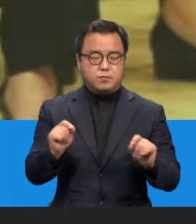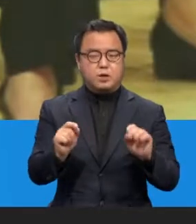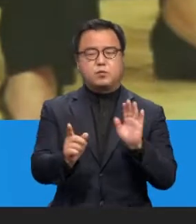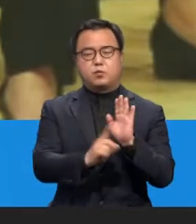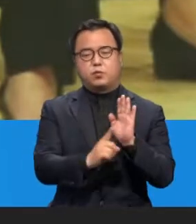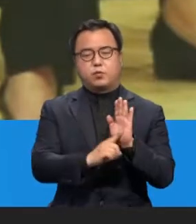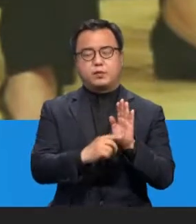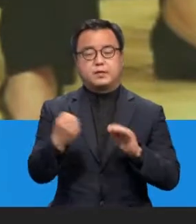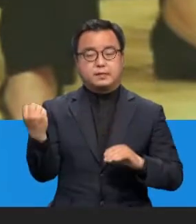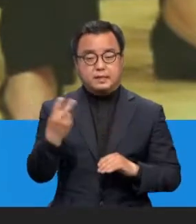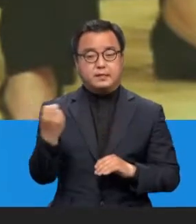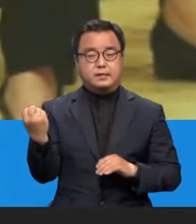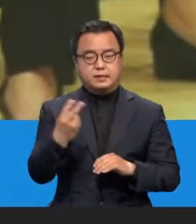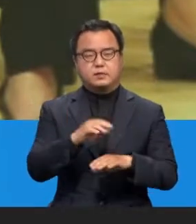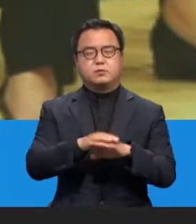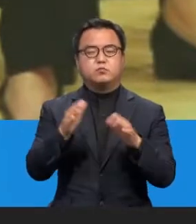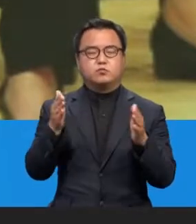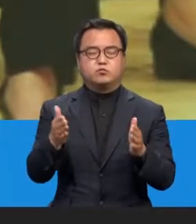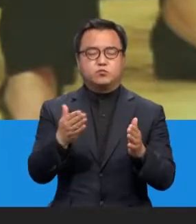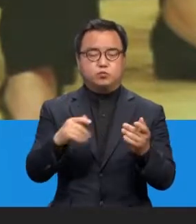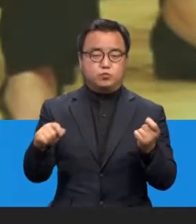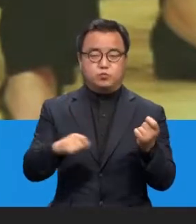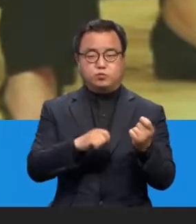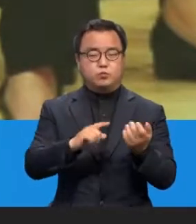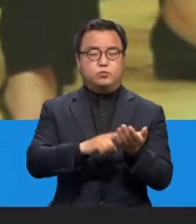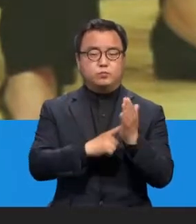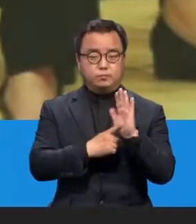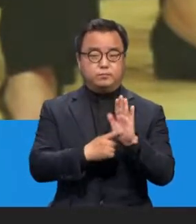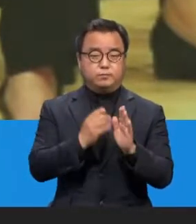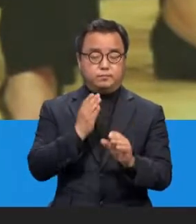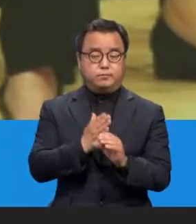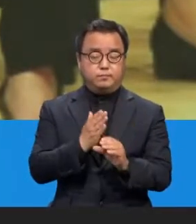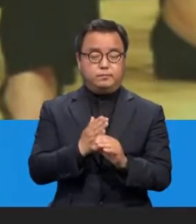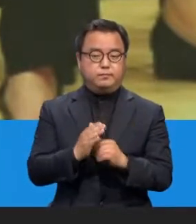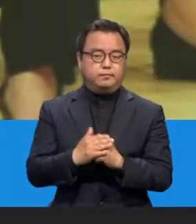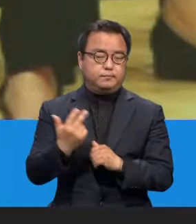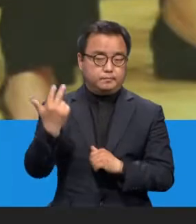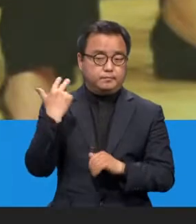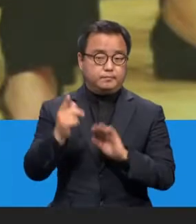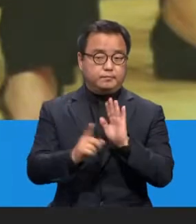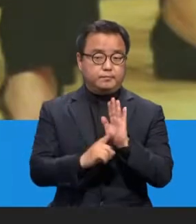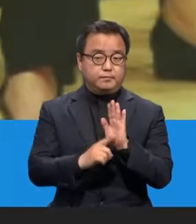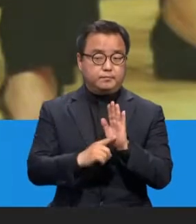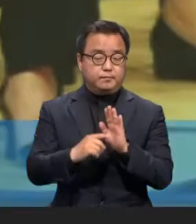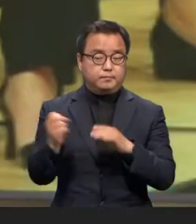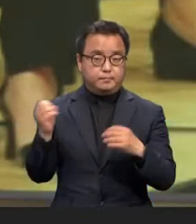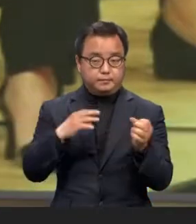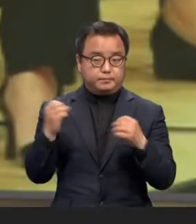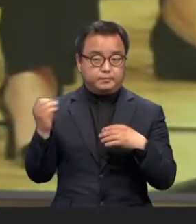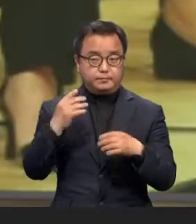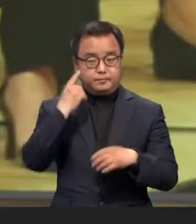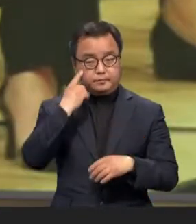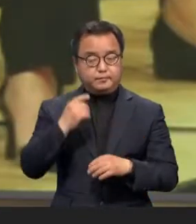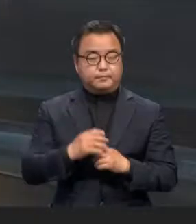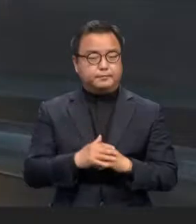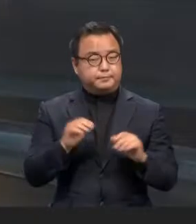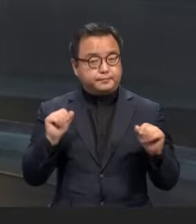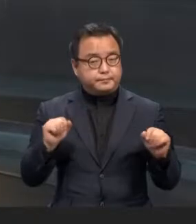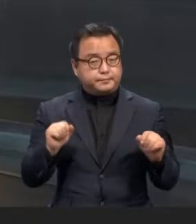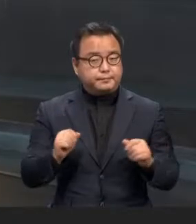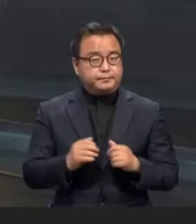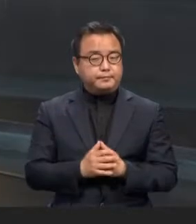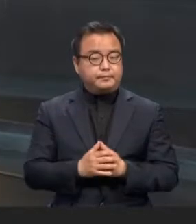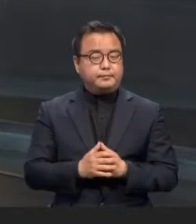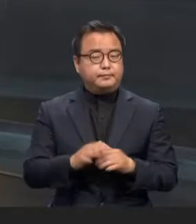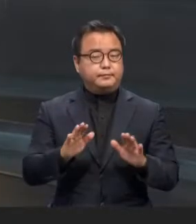있습니다. 지난주에 있었던 베토벤 공연에 대해 바이올리니스트 이수민 씨와 함께 들어보겠습니다. 안녕하세요. 안녕하세요. 네. 자,